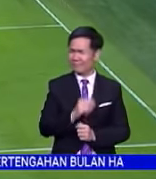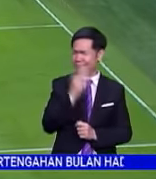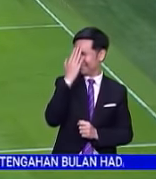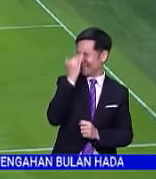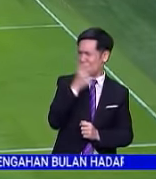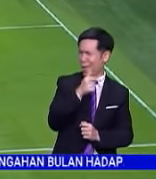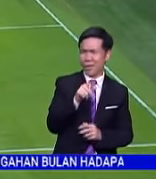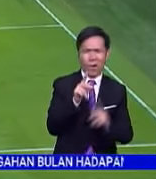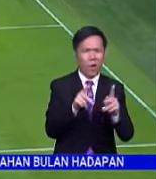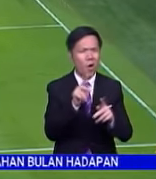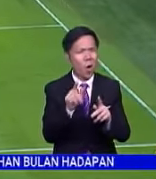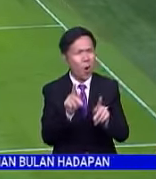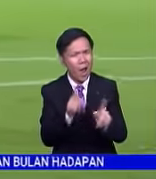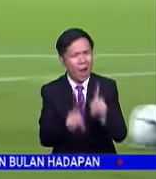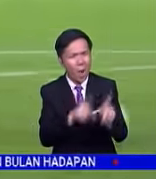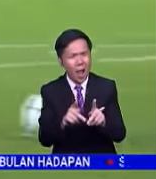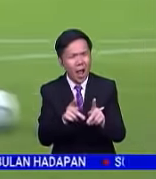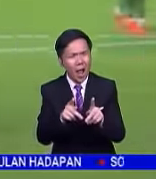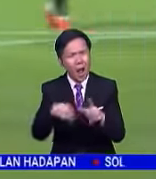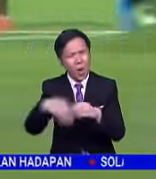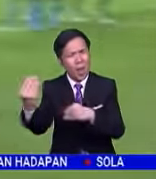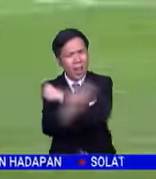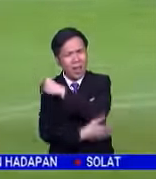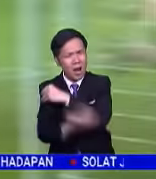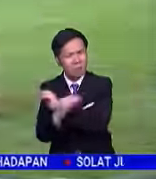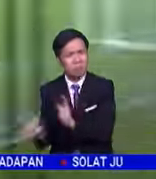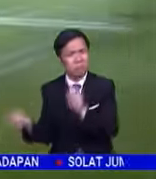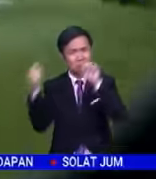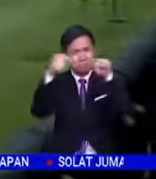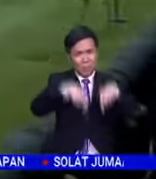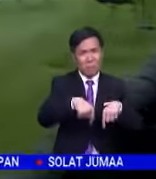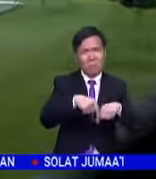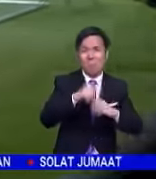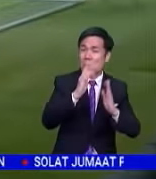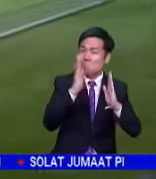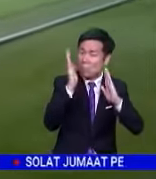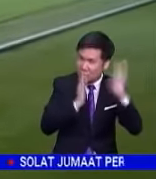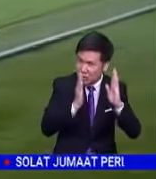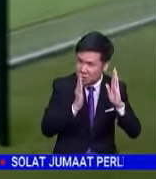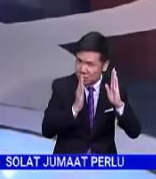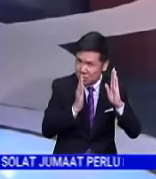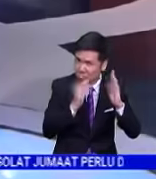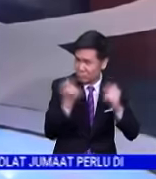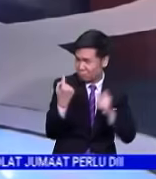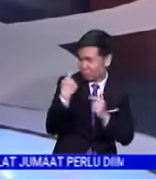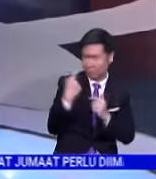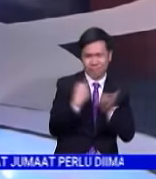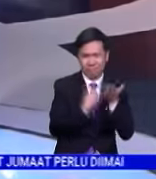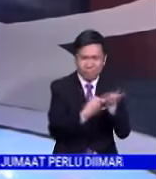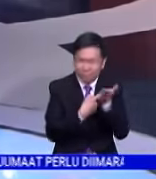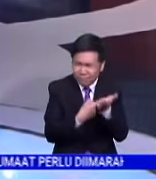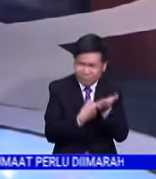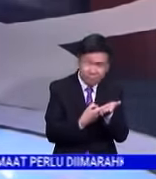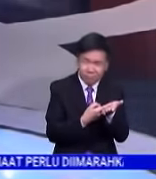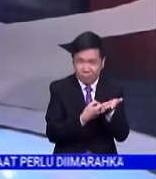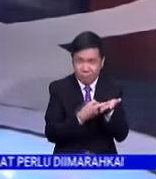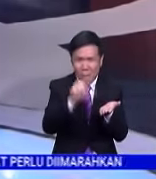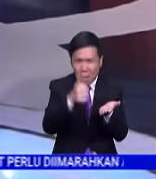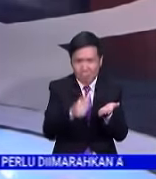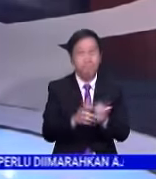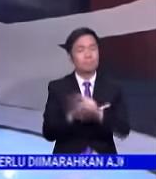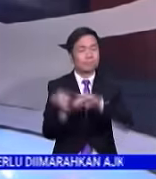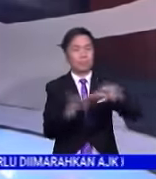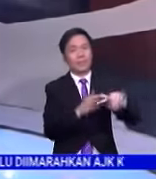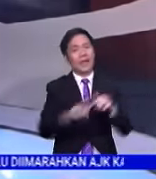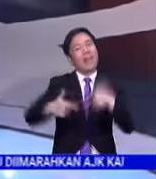program naturalisasi FAM baru-baru ini. Menjelang aksi Liga Malaysia